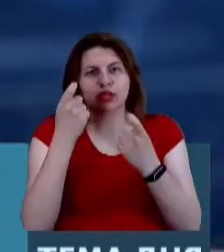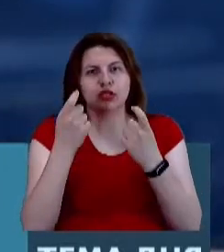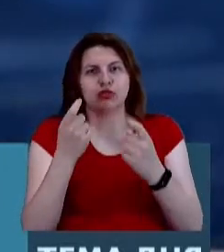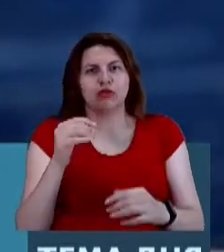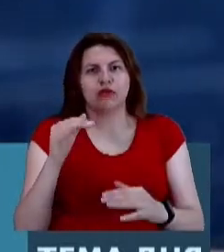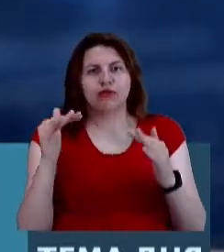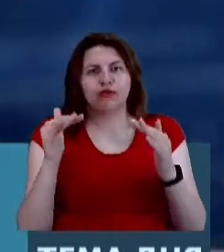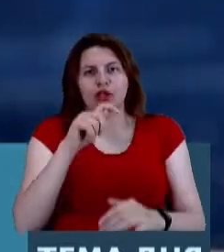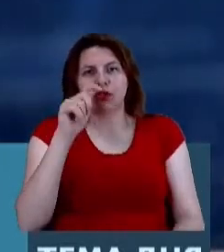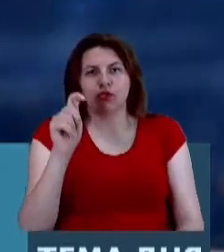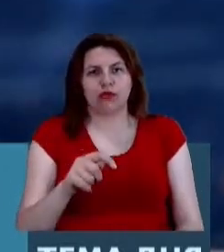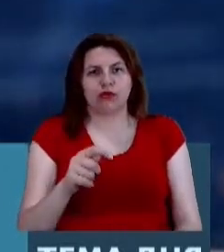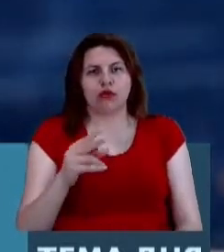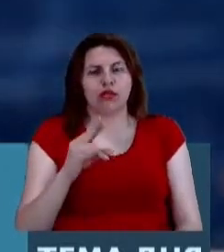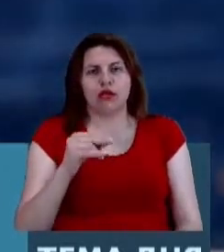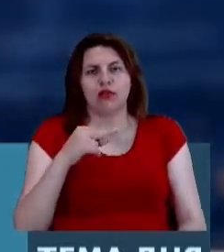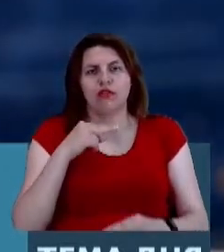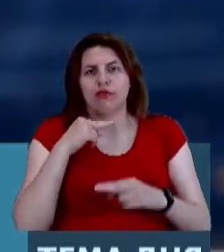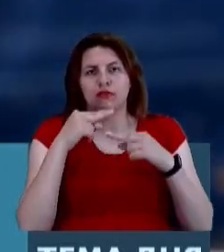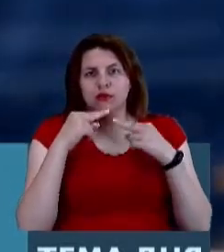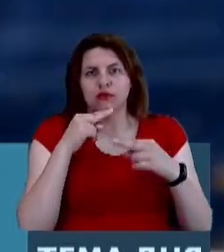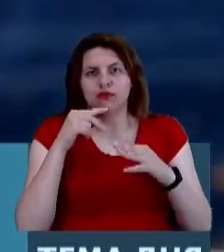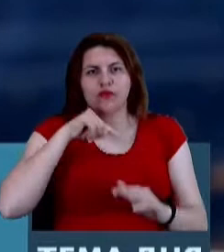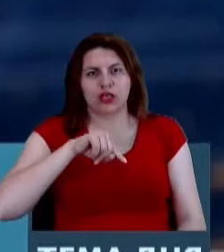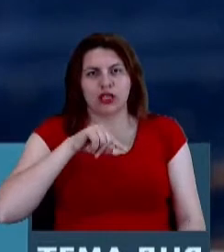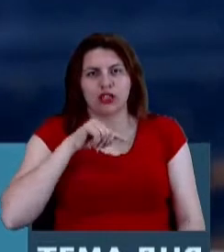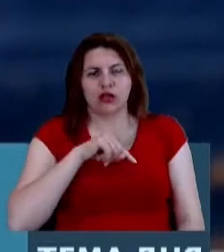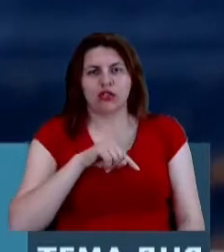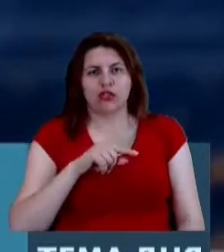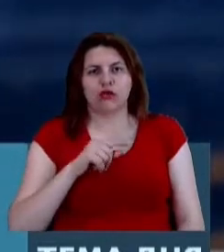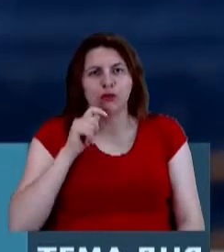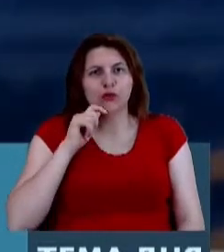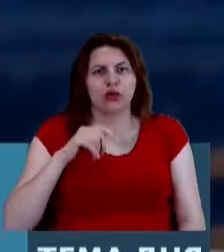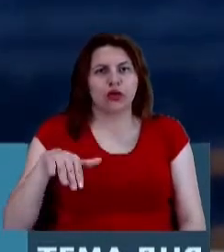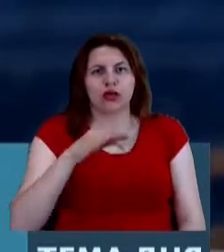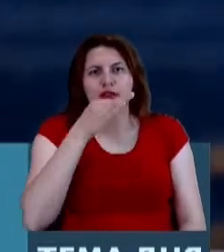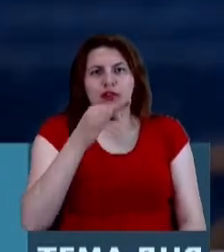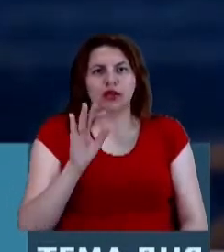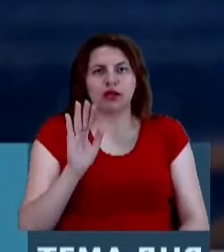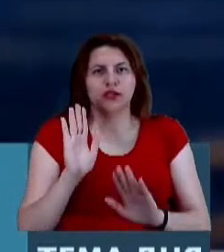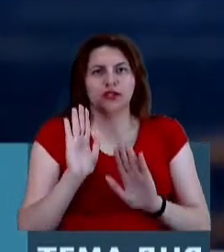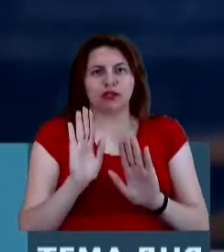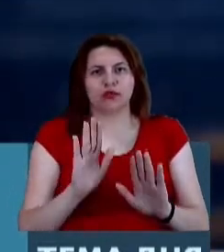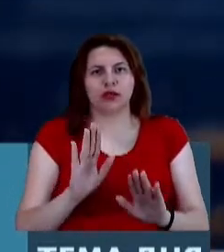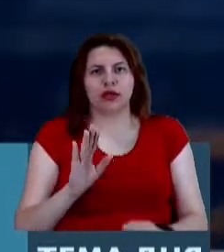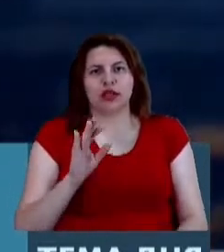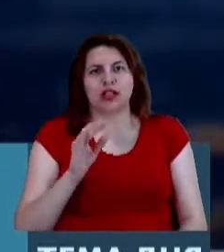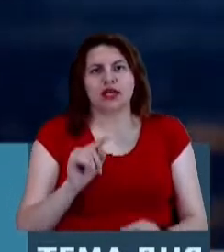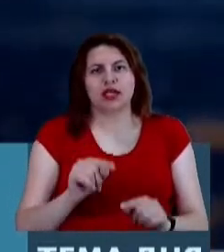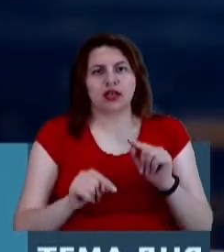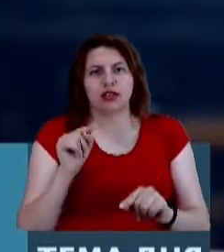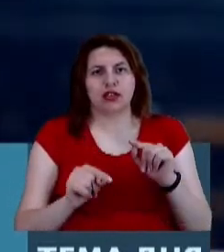уваги всередині країни і на міжнародному рівні, сказав в ефірі телеканалу «Прямий» заступник секретаря РНБО генерал-майор